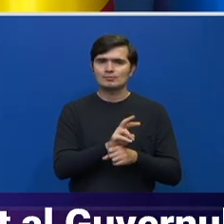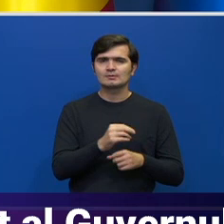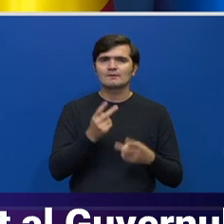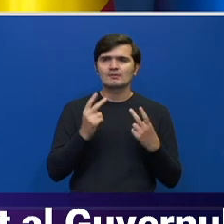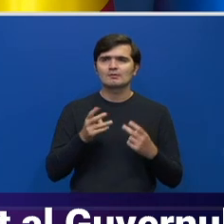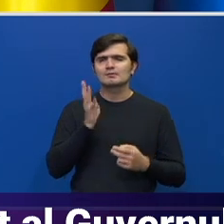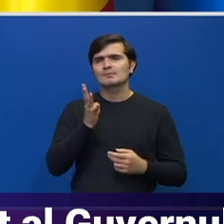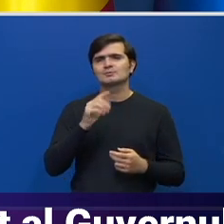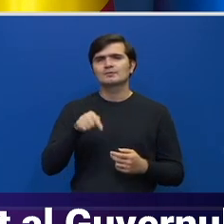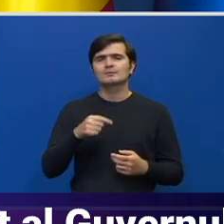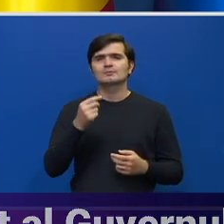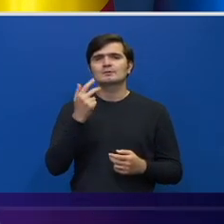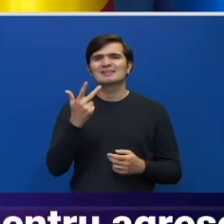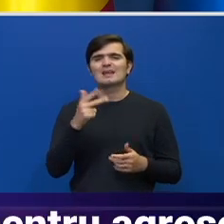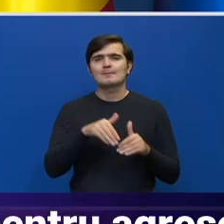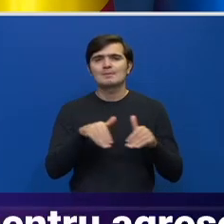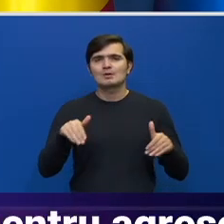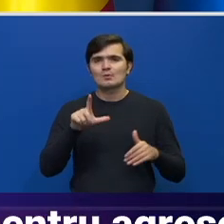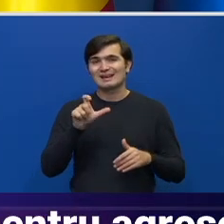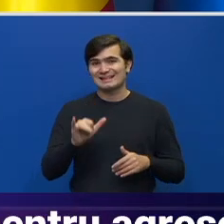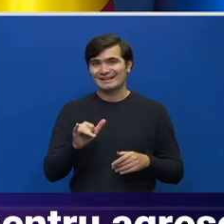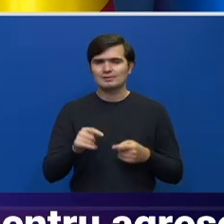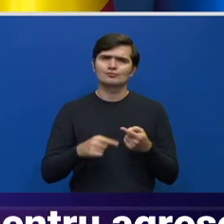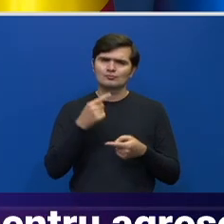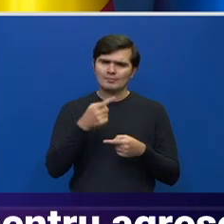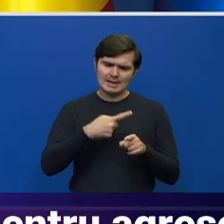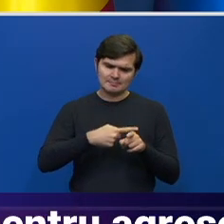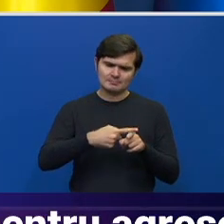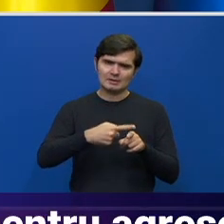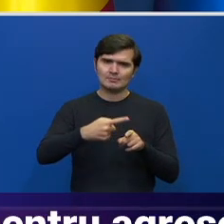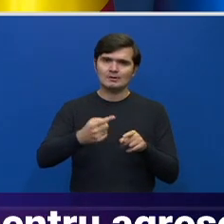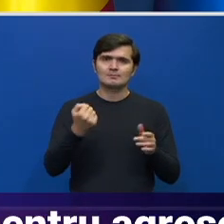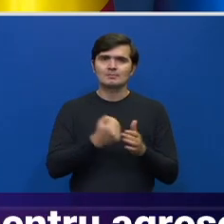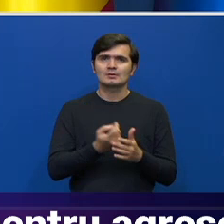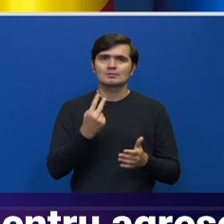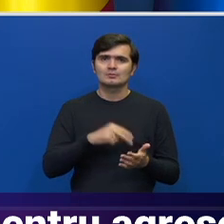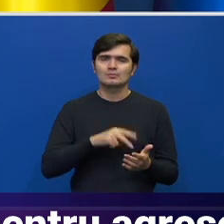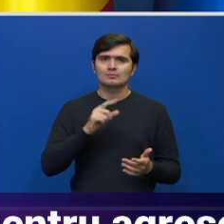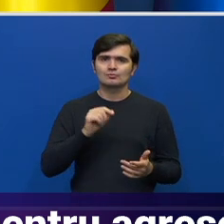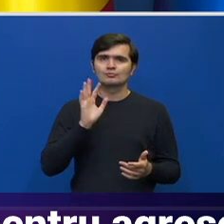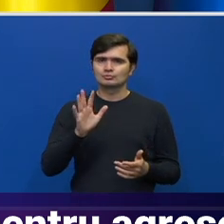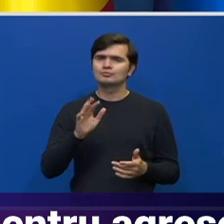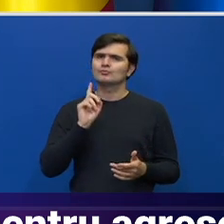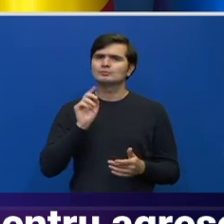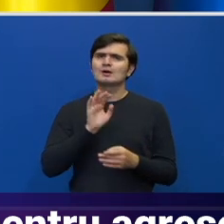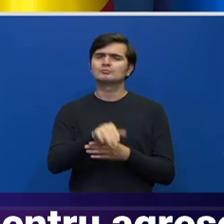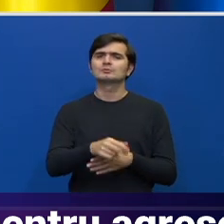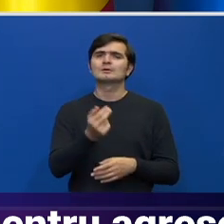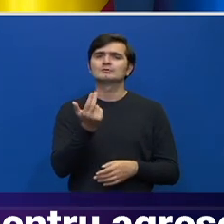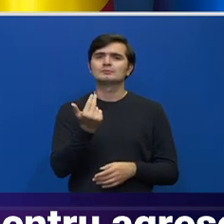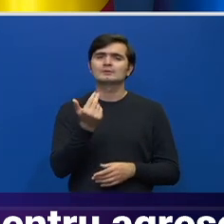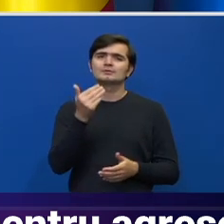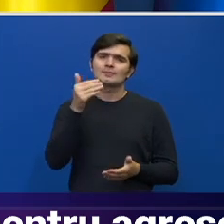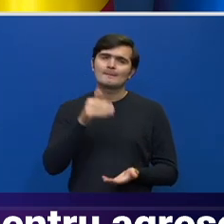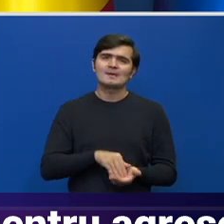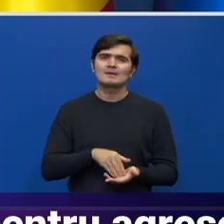valoare de 14,3 milioane lei, urmând ca treptat până în 2025 să ajungem la 15.000